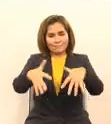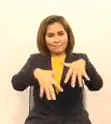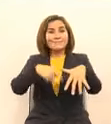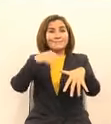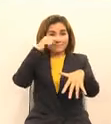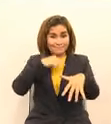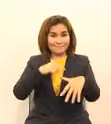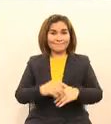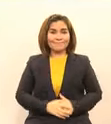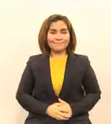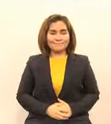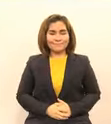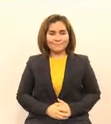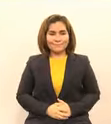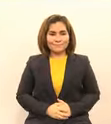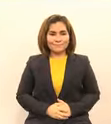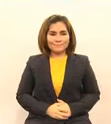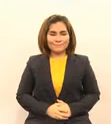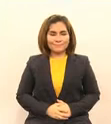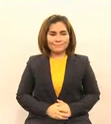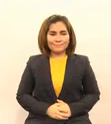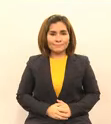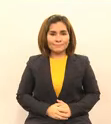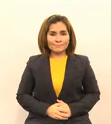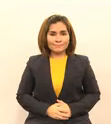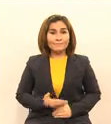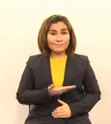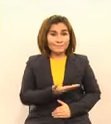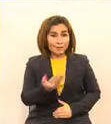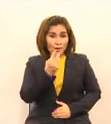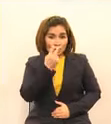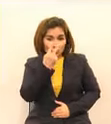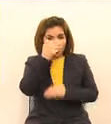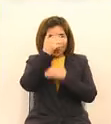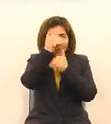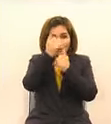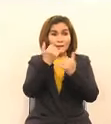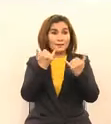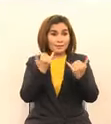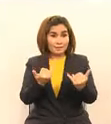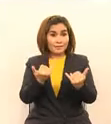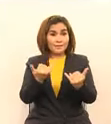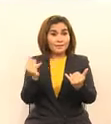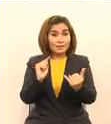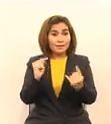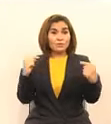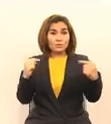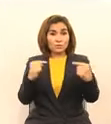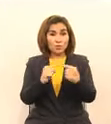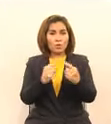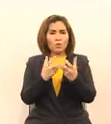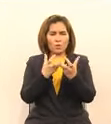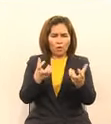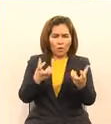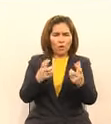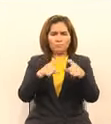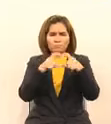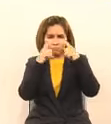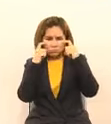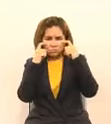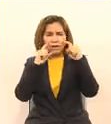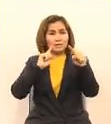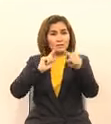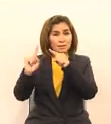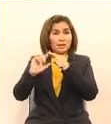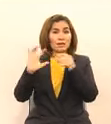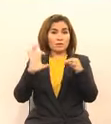ครับสายการที่ทุกท่านกำลังสนใจอยู่ในขณะนี้นะครับก็เป็นเกี่ยวกับเรื่องอุปกรณ์และเวชภัณฑ์